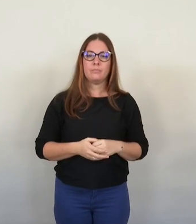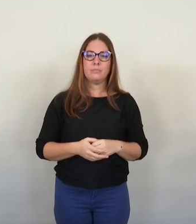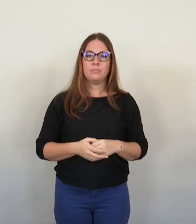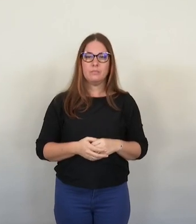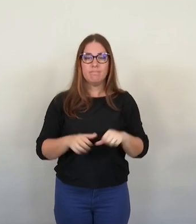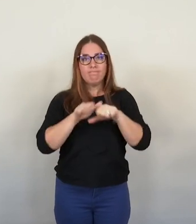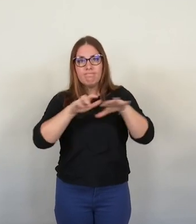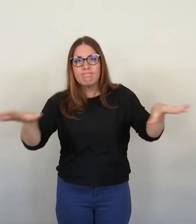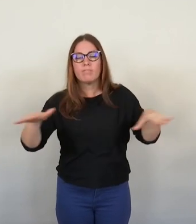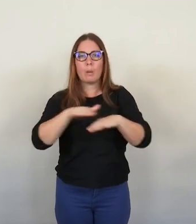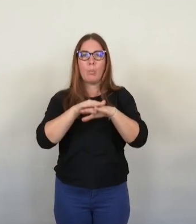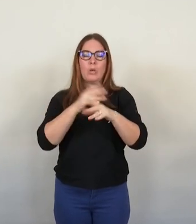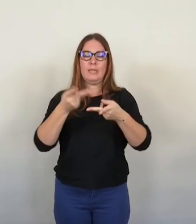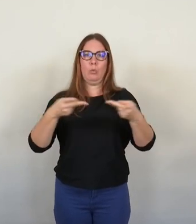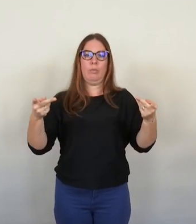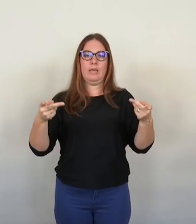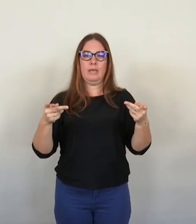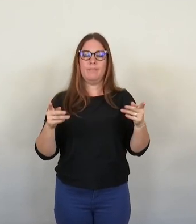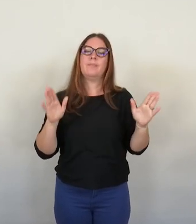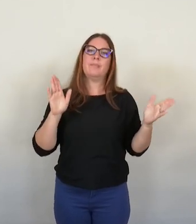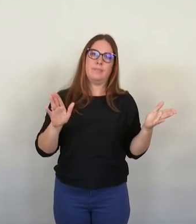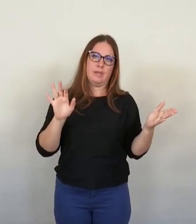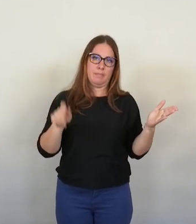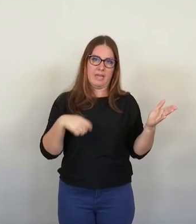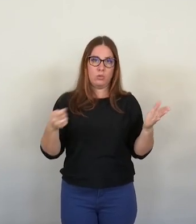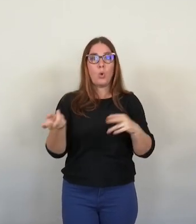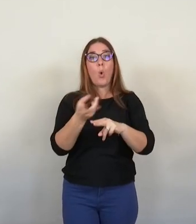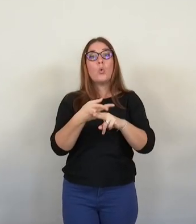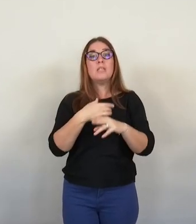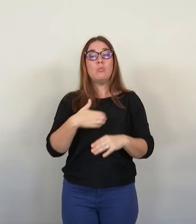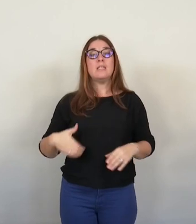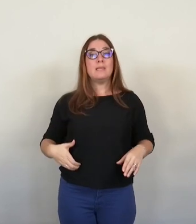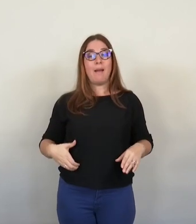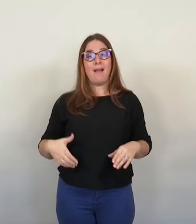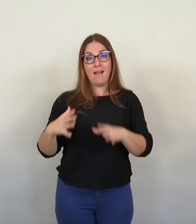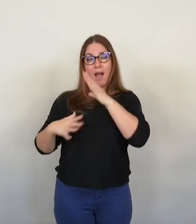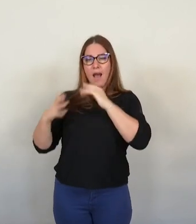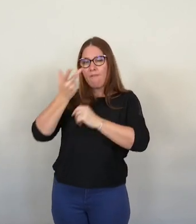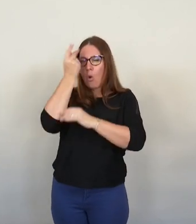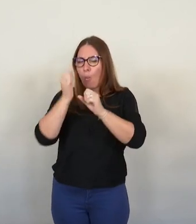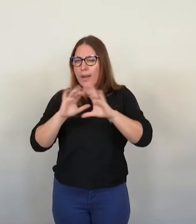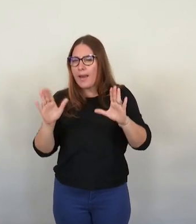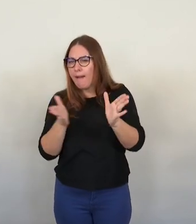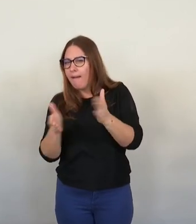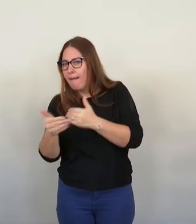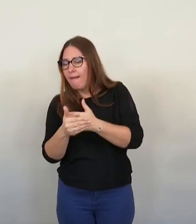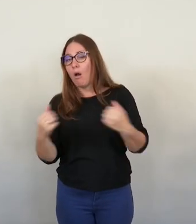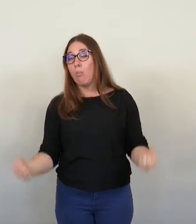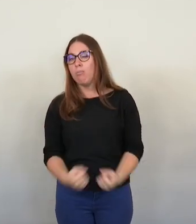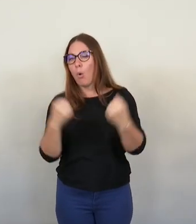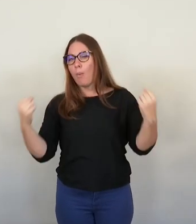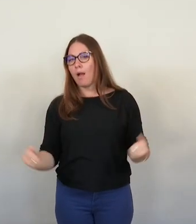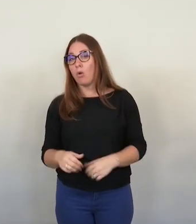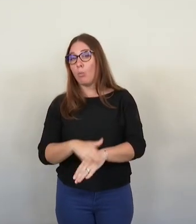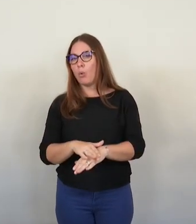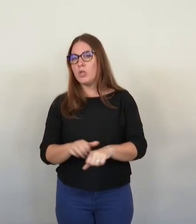déploiement de politique publque alors évidemment par cet outil municipal nous avions bien compris qu'il s'agissait d'un outil de propagande et déploiement de